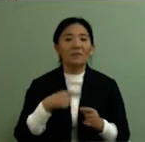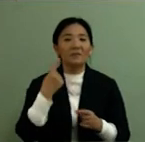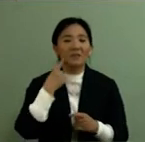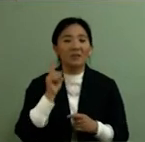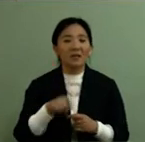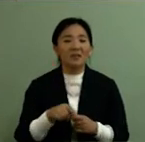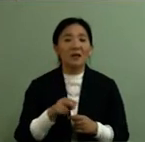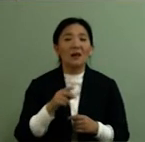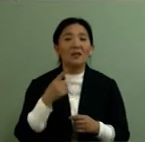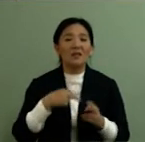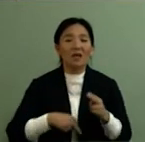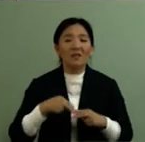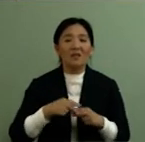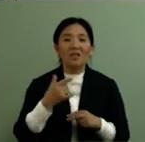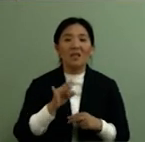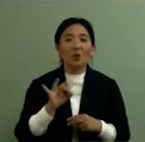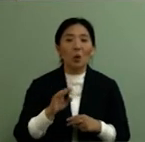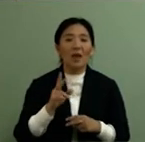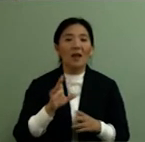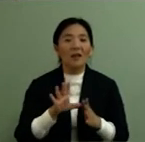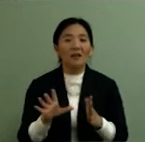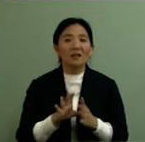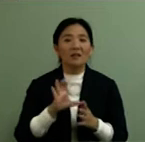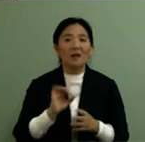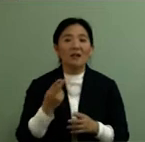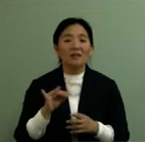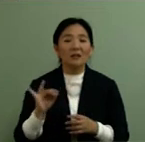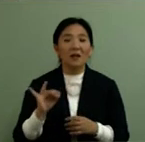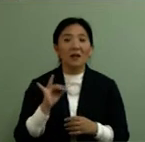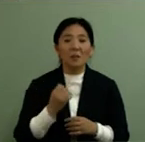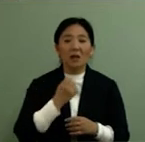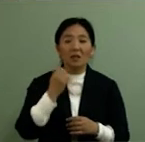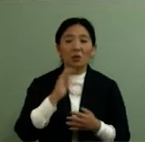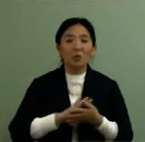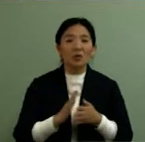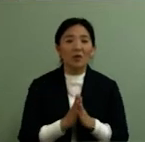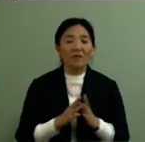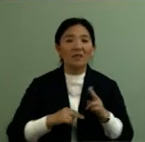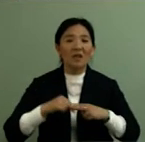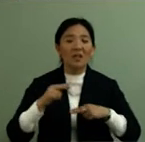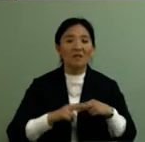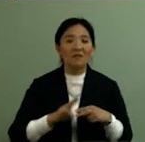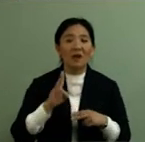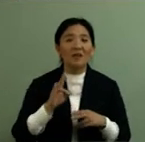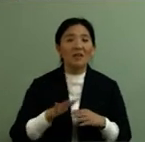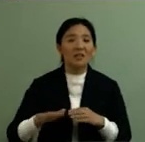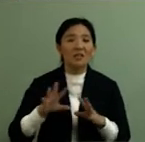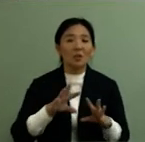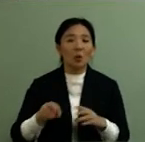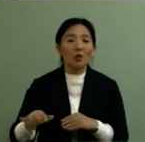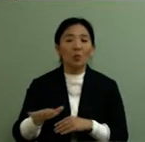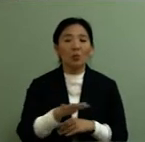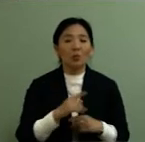знаем, или строительство гидроэлектростанций, или на благоприятных условиях строительство населенных